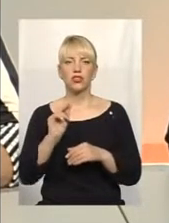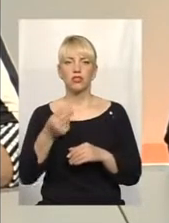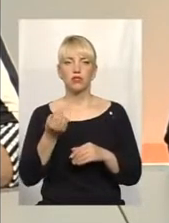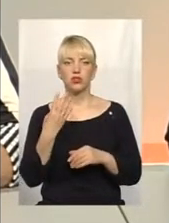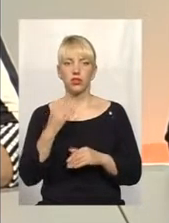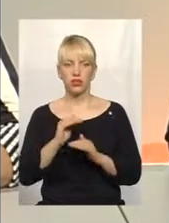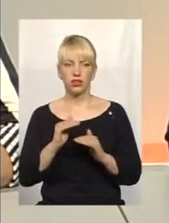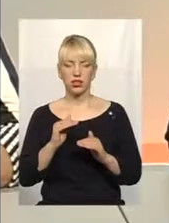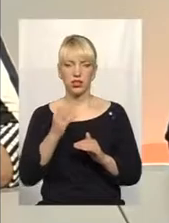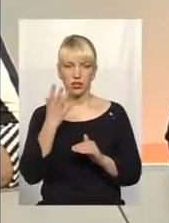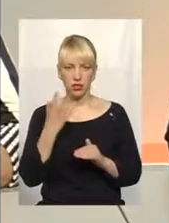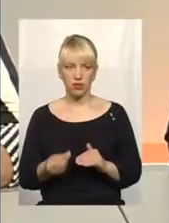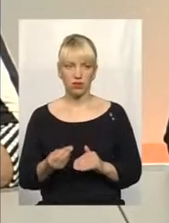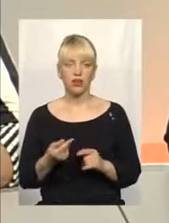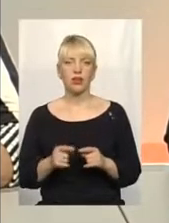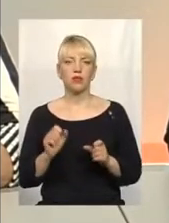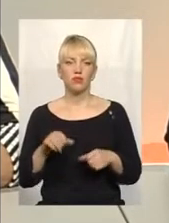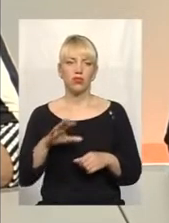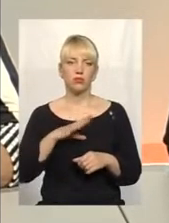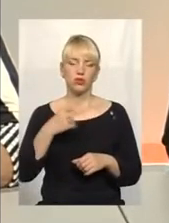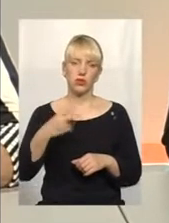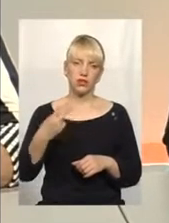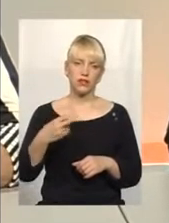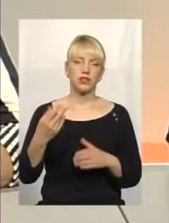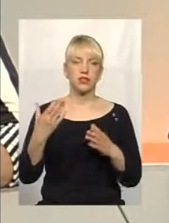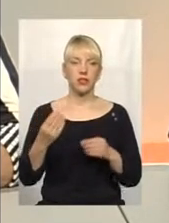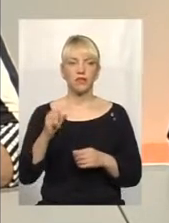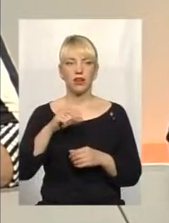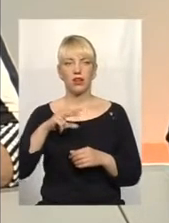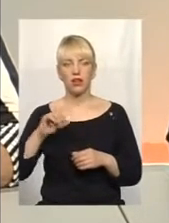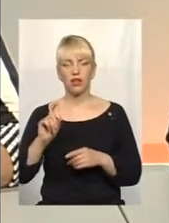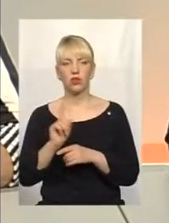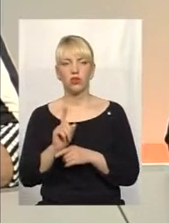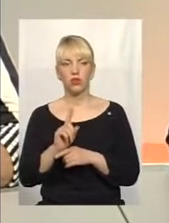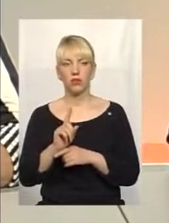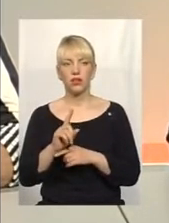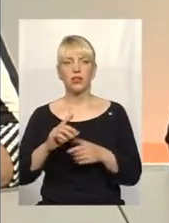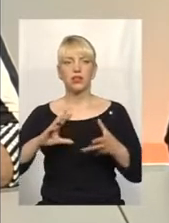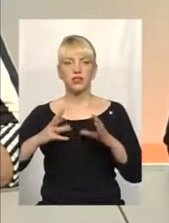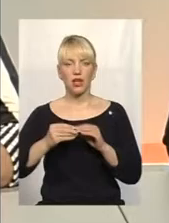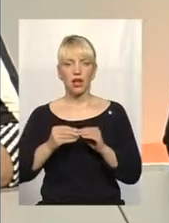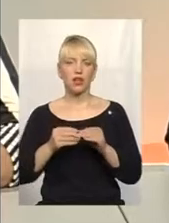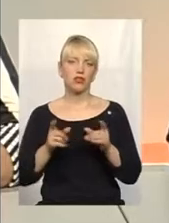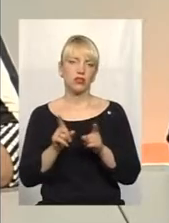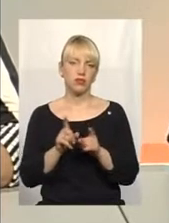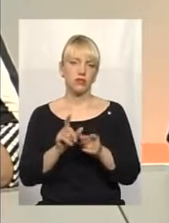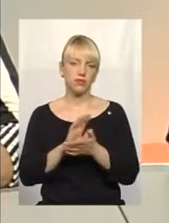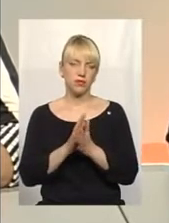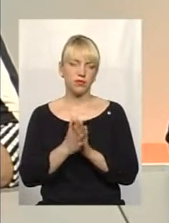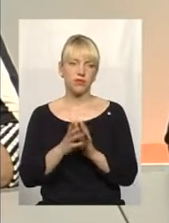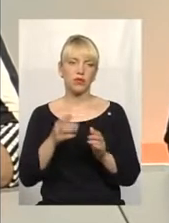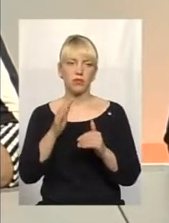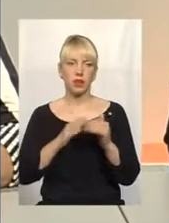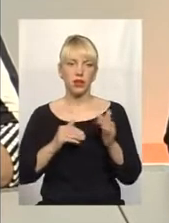Тобто, ну, взагалі 14, може бути і 20 днів, але норми, ну, загально прийняті норми і практика говорить,